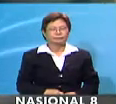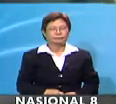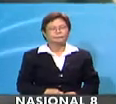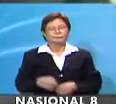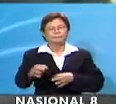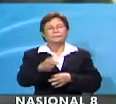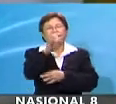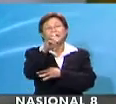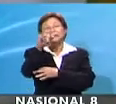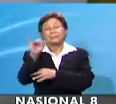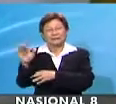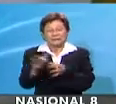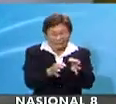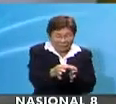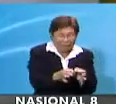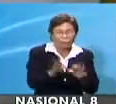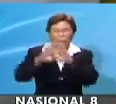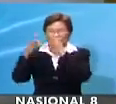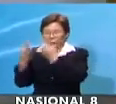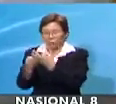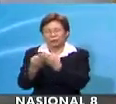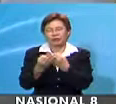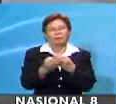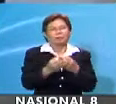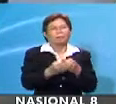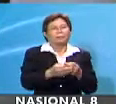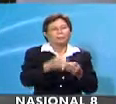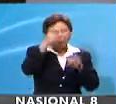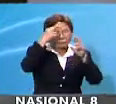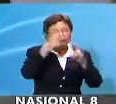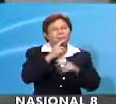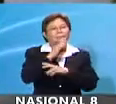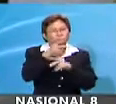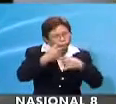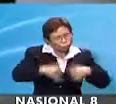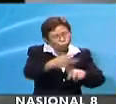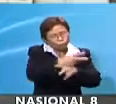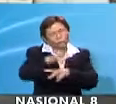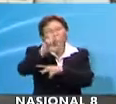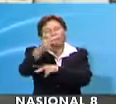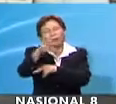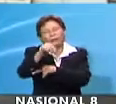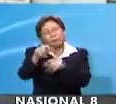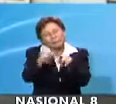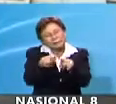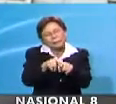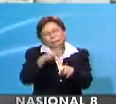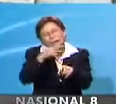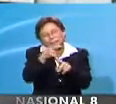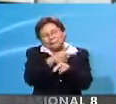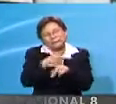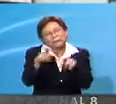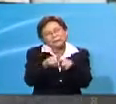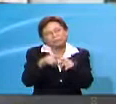jelas Siti Jaleha mereka sekeluarga akan memikul amanah terakhir allaharaham untuk terus menjaga Abdul Rahman sama sepertima ibunya